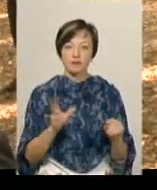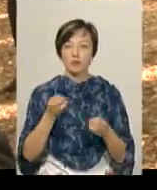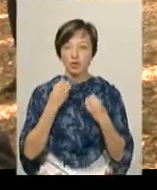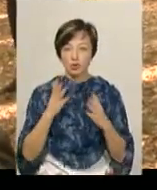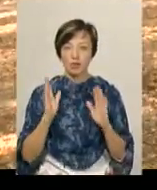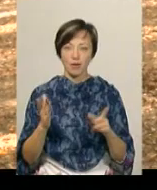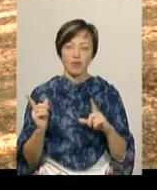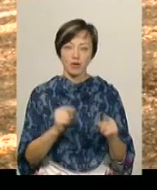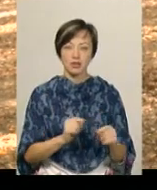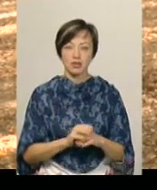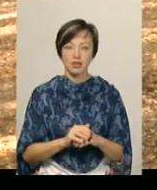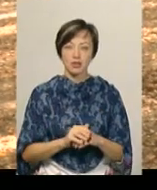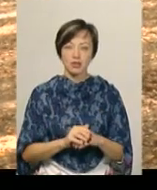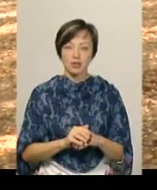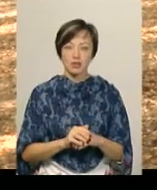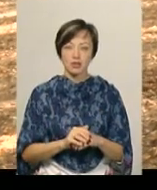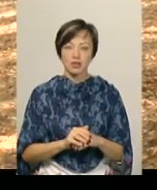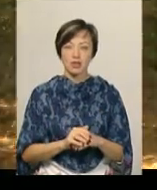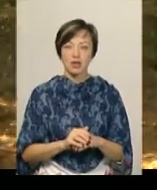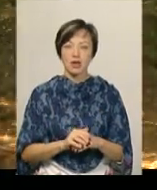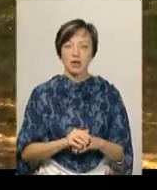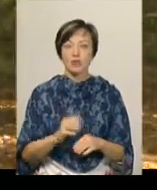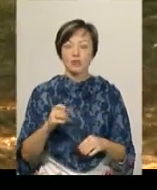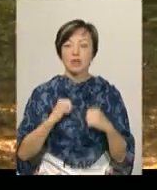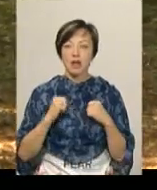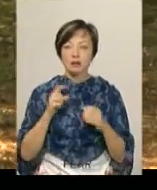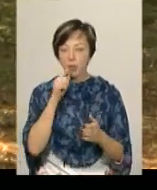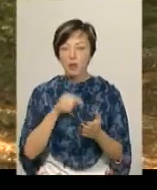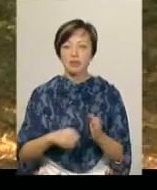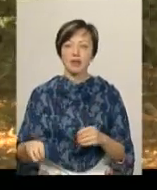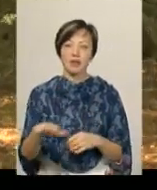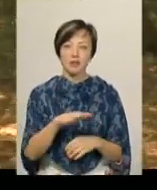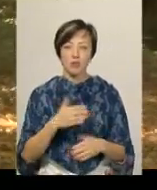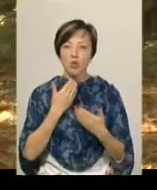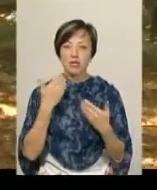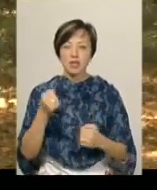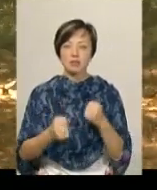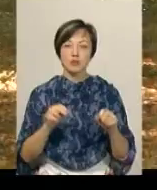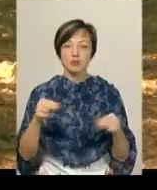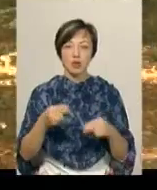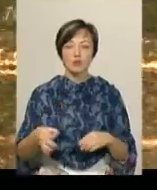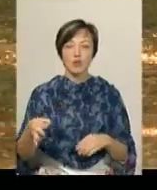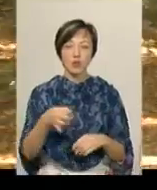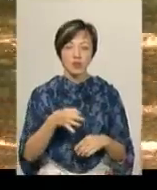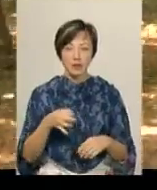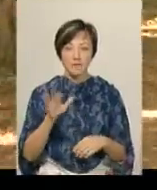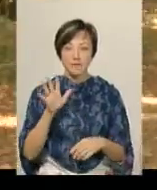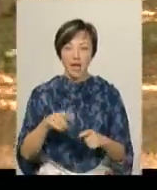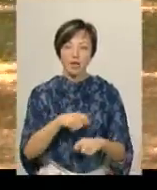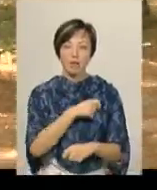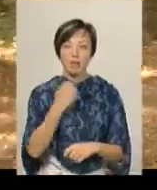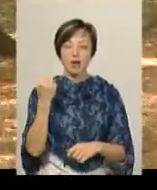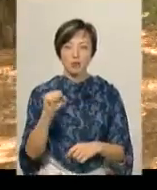добре, то поїду. Четвірку будемо відбиратися на Європу. В останньому забігу чемпіонату області серед юніорів та чоловіків на 5